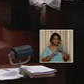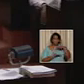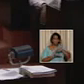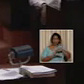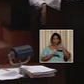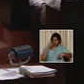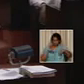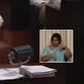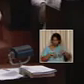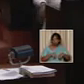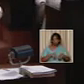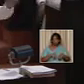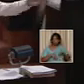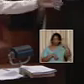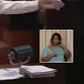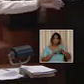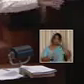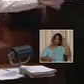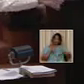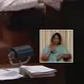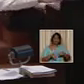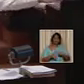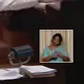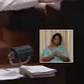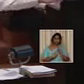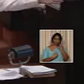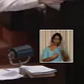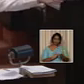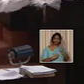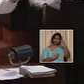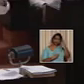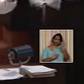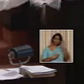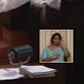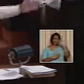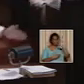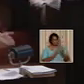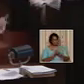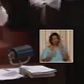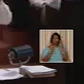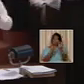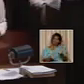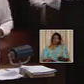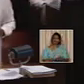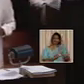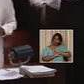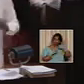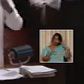මැතිවරණේ තියන්න. ගේන්න ජනාධිපතිවරණේ ඉස්සරහට අපි දෙන්නම්. 3-2 නෙවෙයි 6-5ක් ඕන නම් අපි ඒකක් වෙන උනොත් කැන්වස්